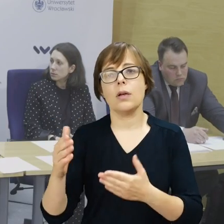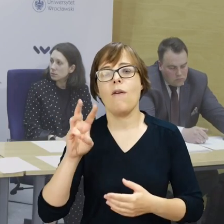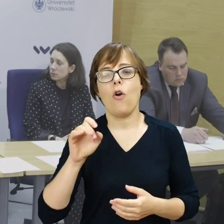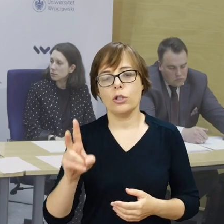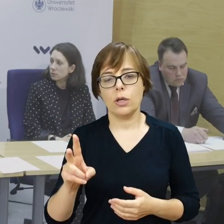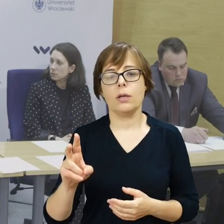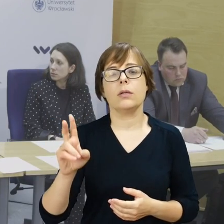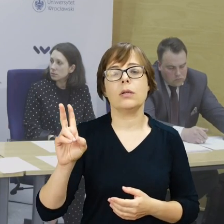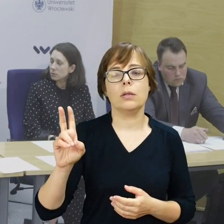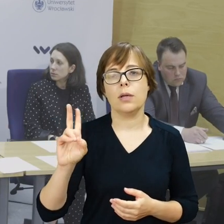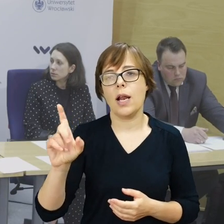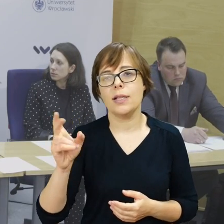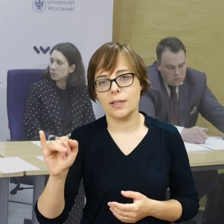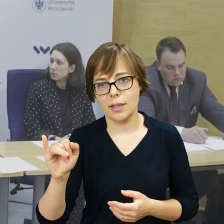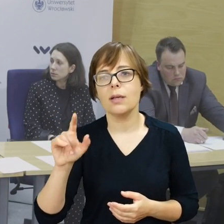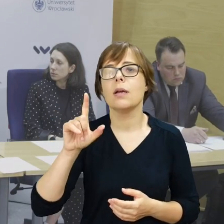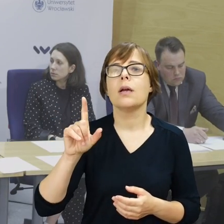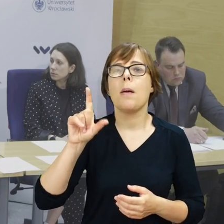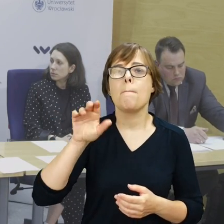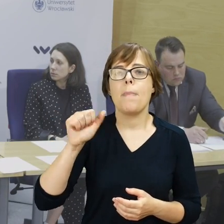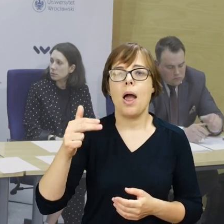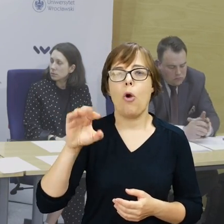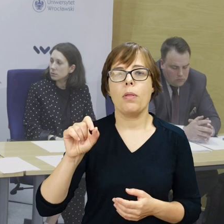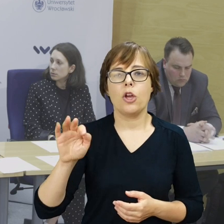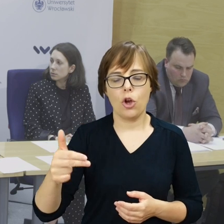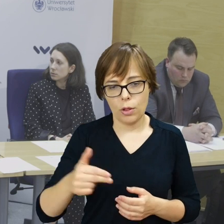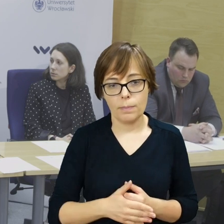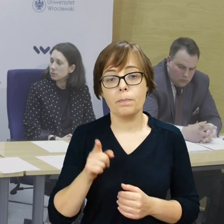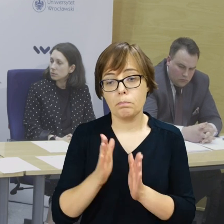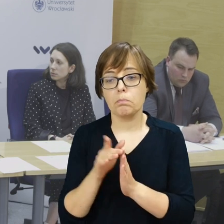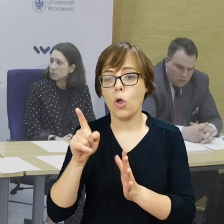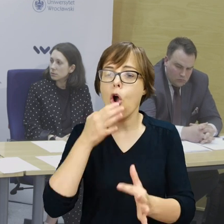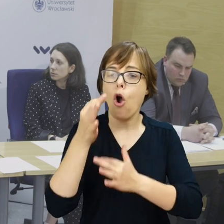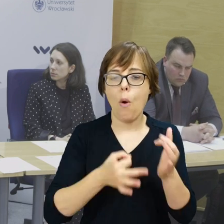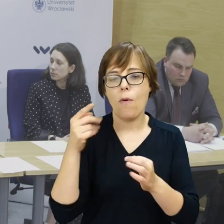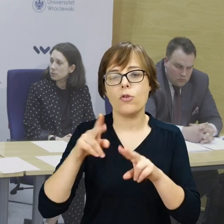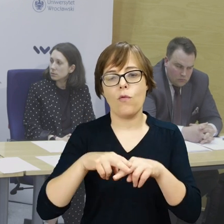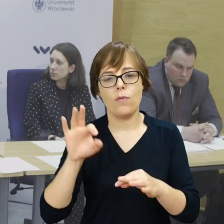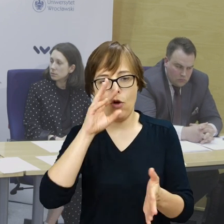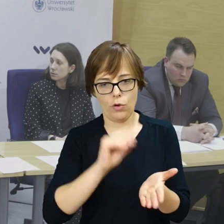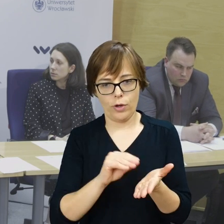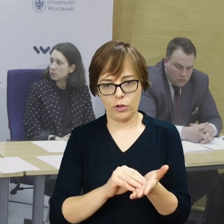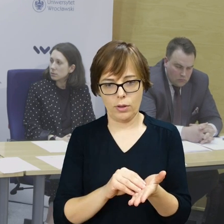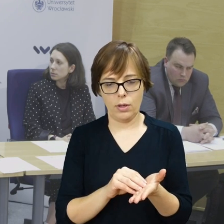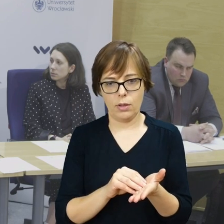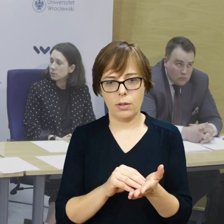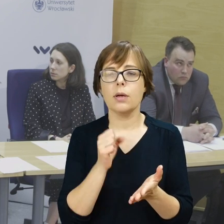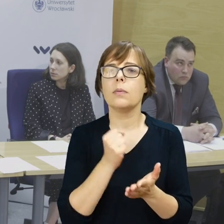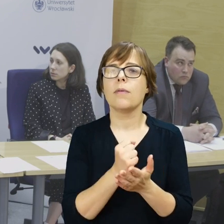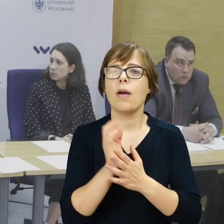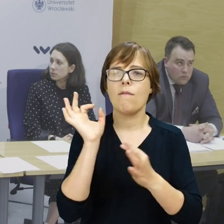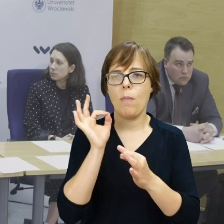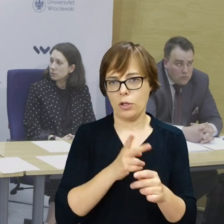który opowiedziałby o doświadczeniach fundacji, jeżeli chodzi o dostęp do informacji, nie